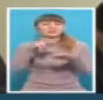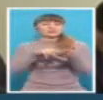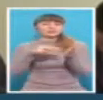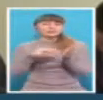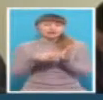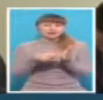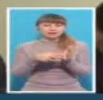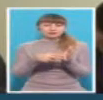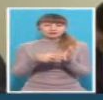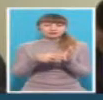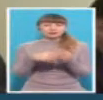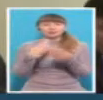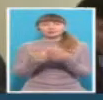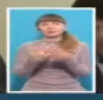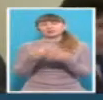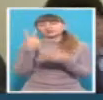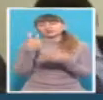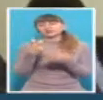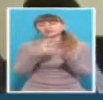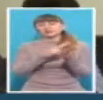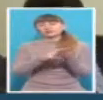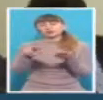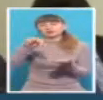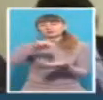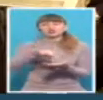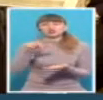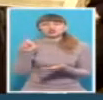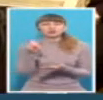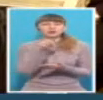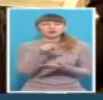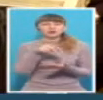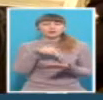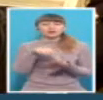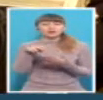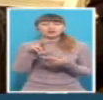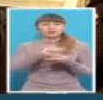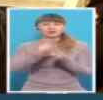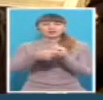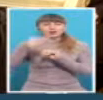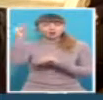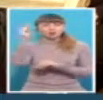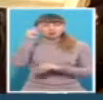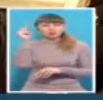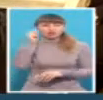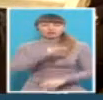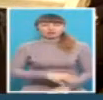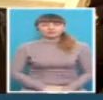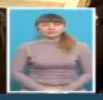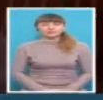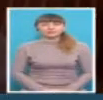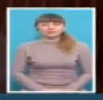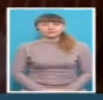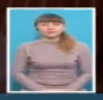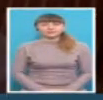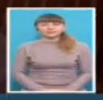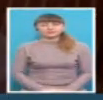өкілі кәсіпкерліктің негізгі оқу курстарын өтті. Халықтың сенімі партияның басты жетістігі саналатын